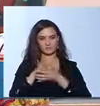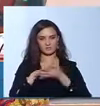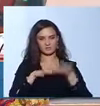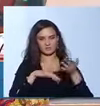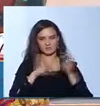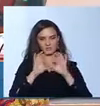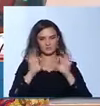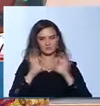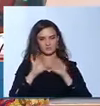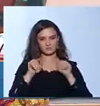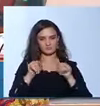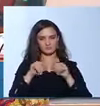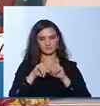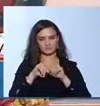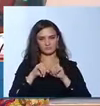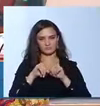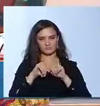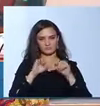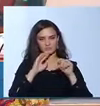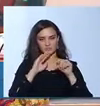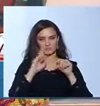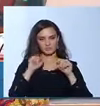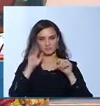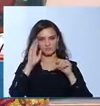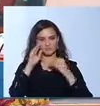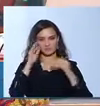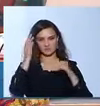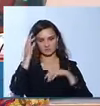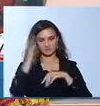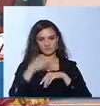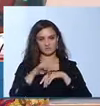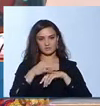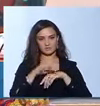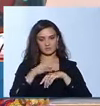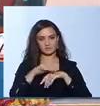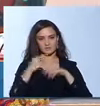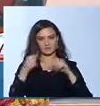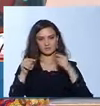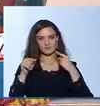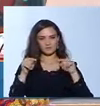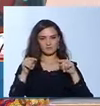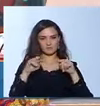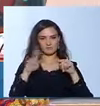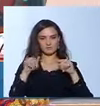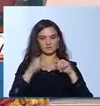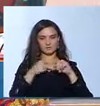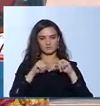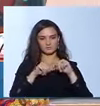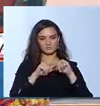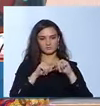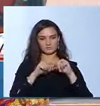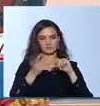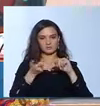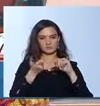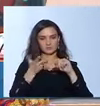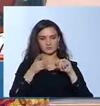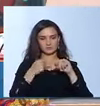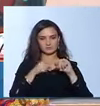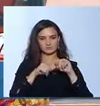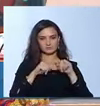გავაგრძელოთ. ქალის და მამაკაცის თმის ცვენა, არსებითი განსხვავება და რამდენად